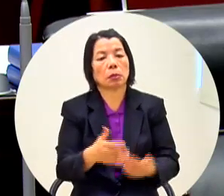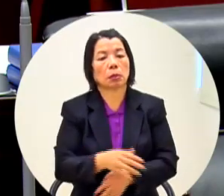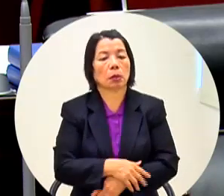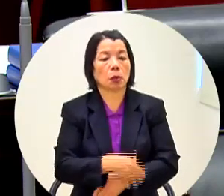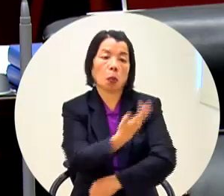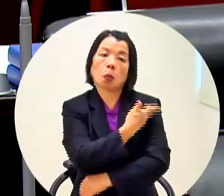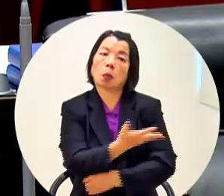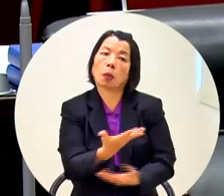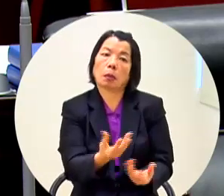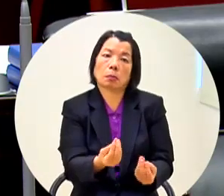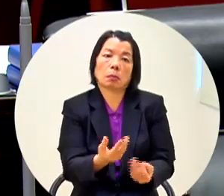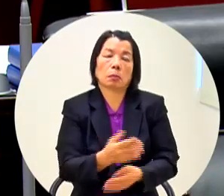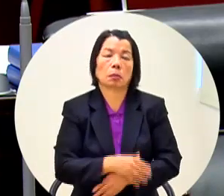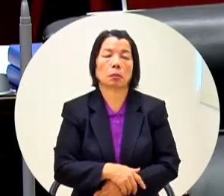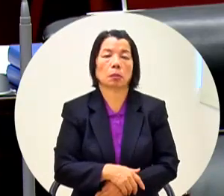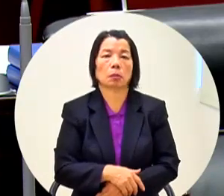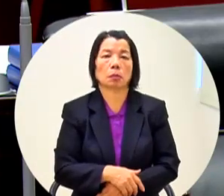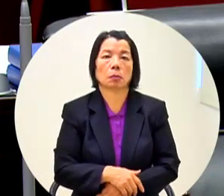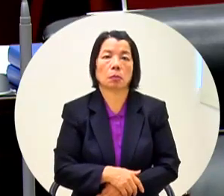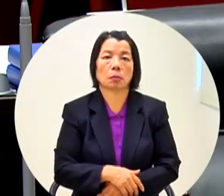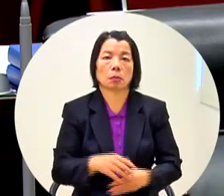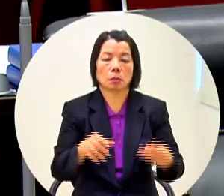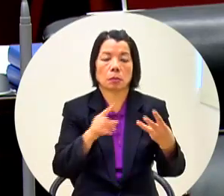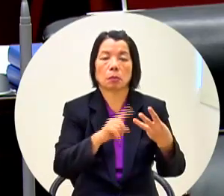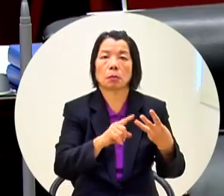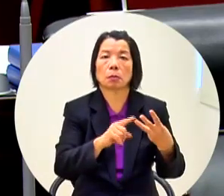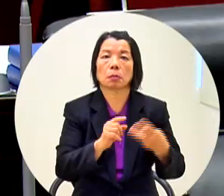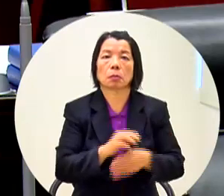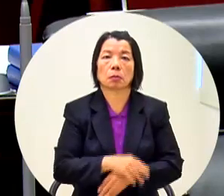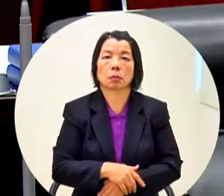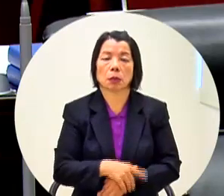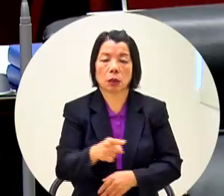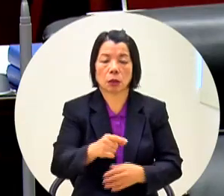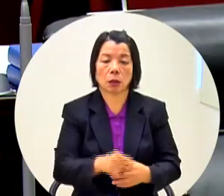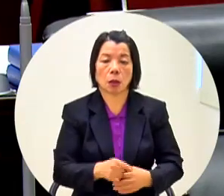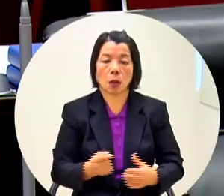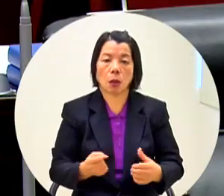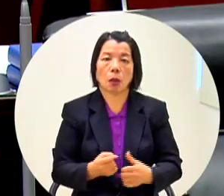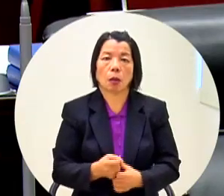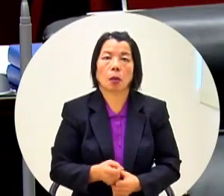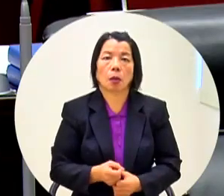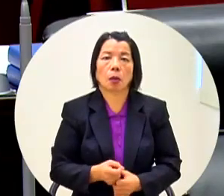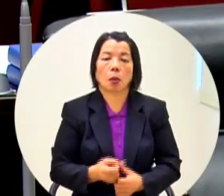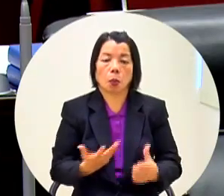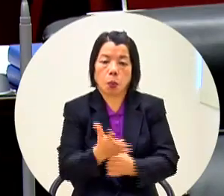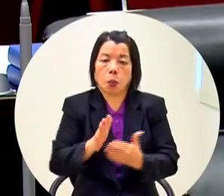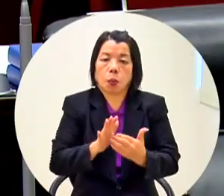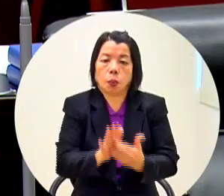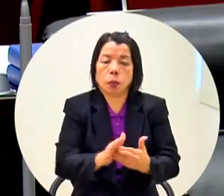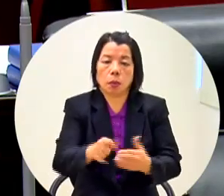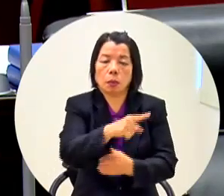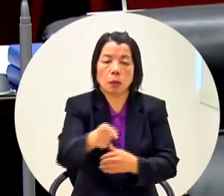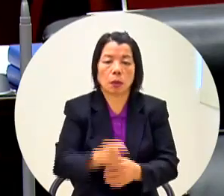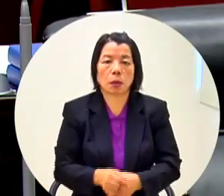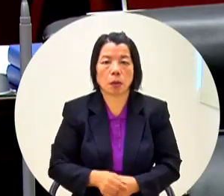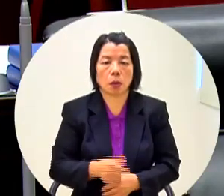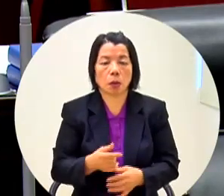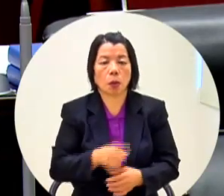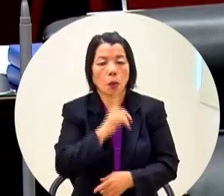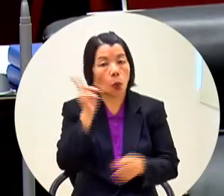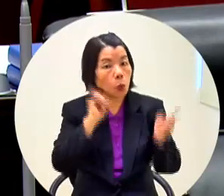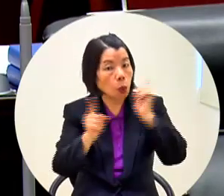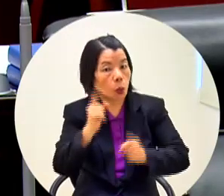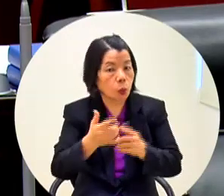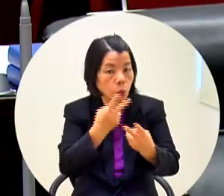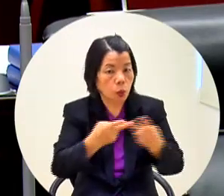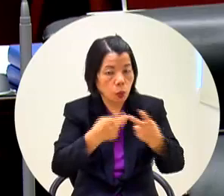这个问题应该怎么办。最后一个是在这个防疫期间，游客进出平房的当中，不论是白天